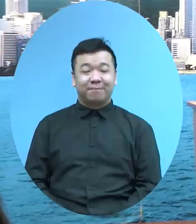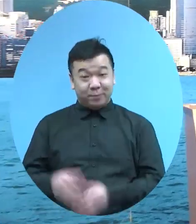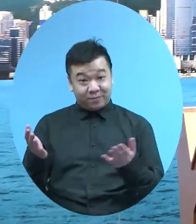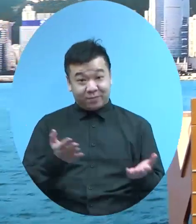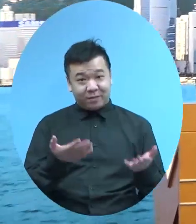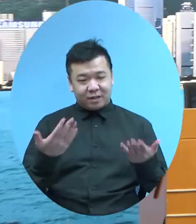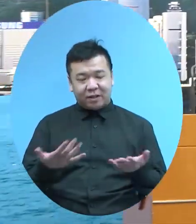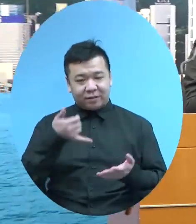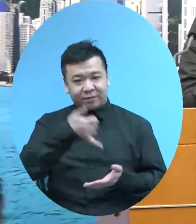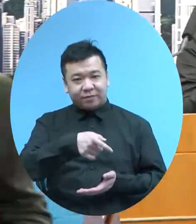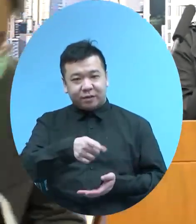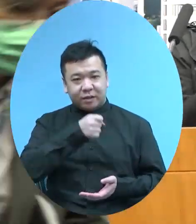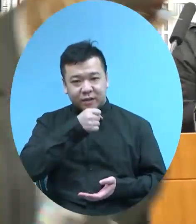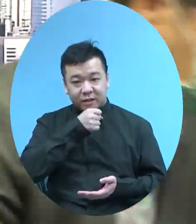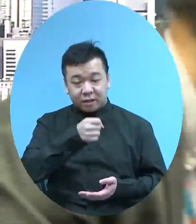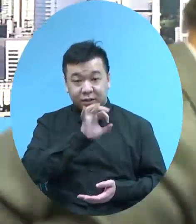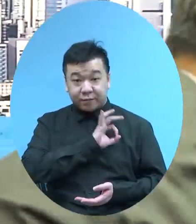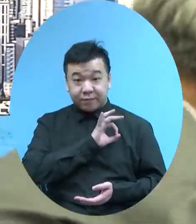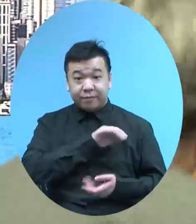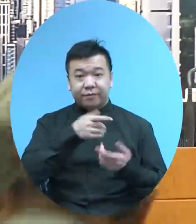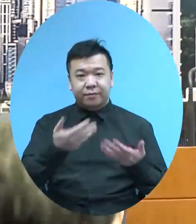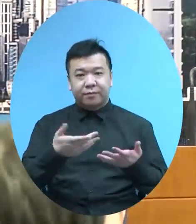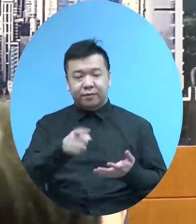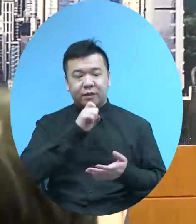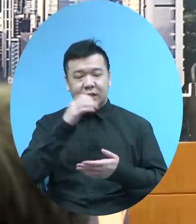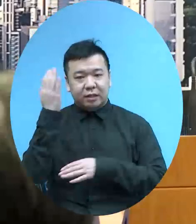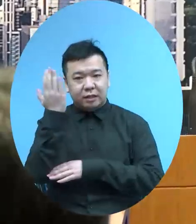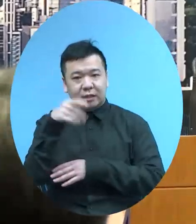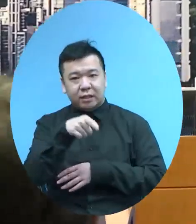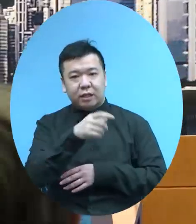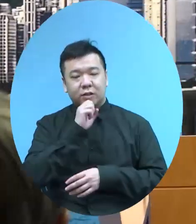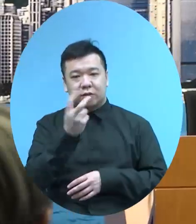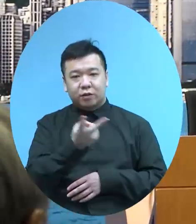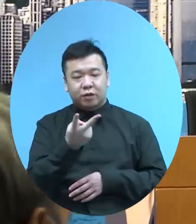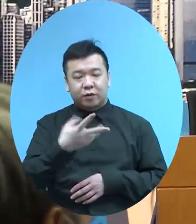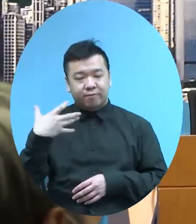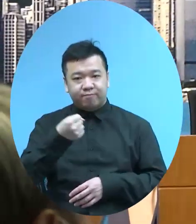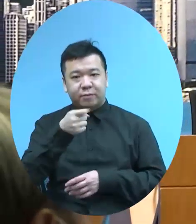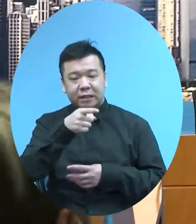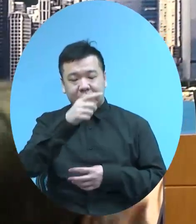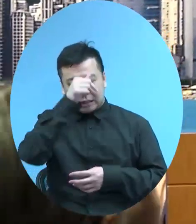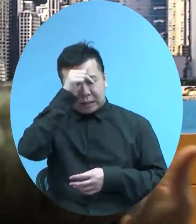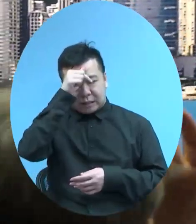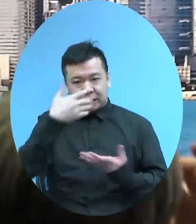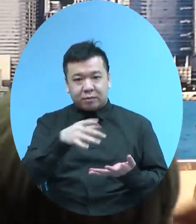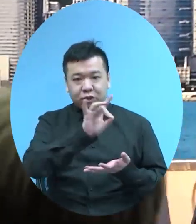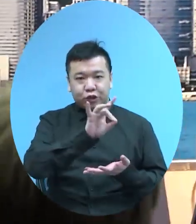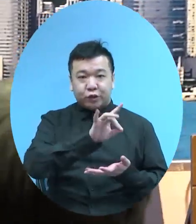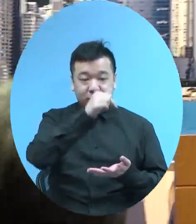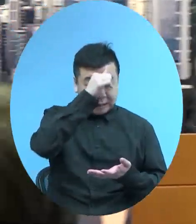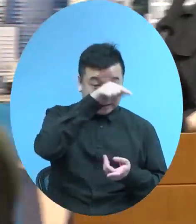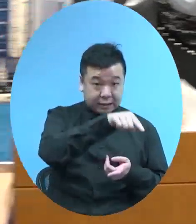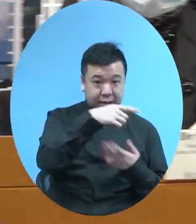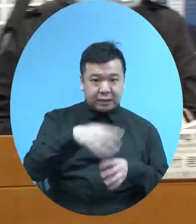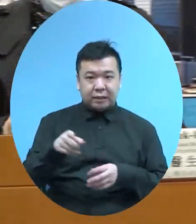歡迎大家出席今日嘅記者會。咁我介紹下兩位喺頭上面嘅醫生，咁分別係衞生防護中心傳染病處主任張竹君醫生啦，同埋醫